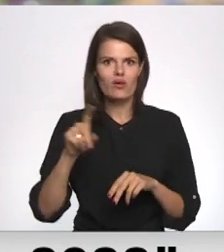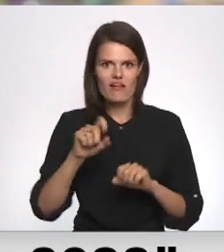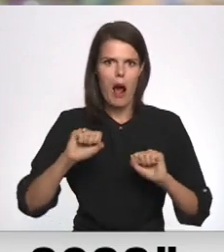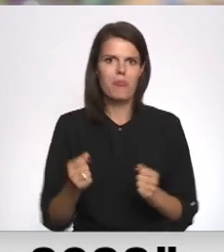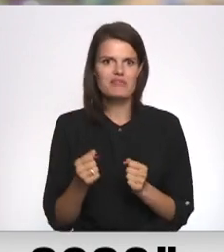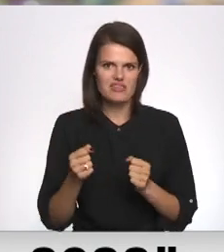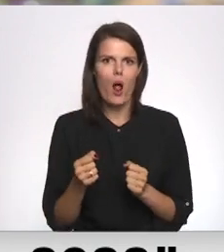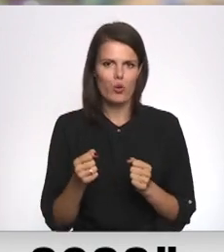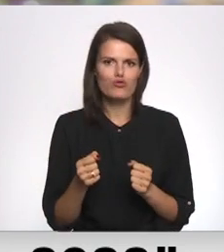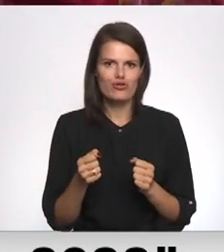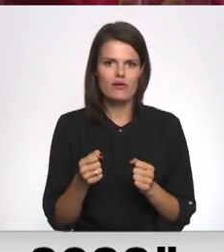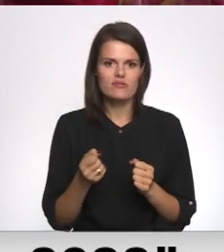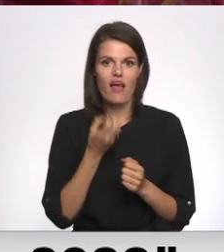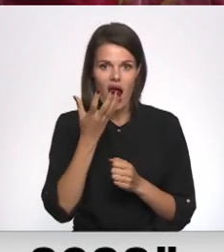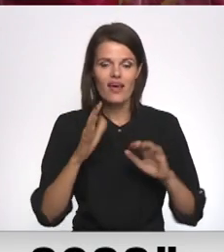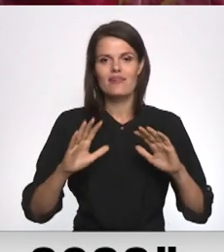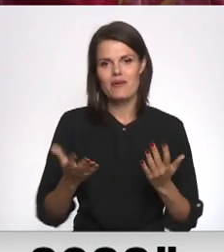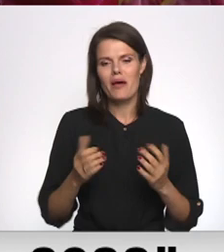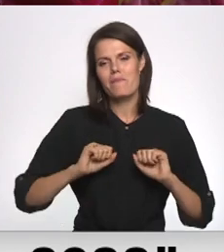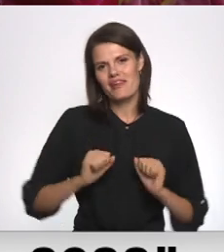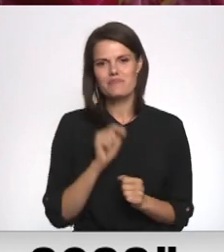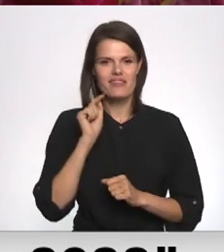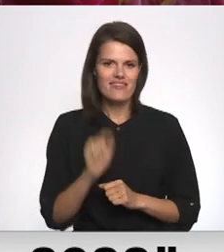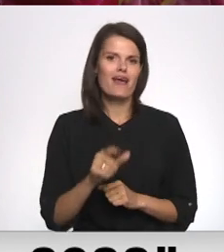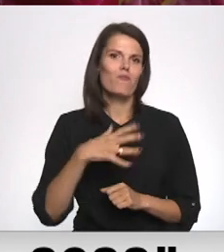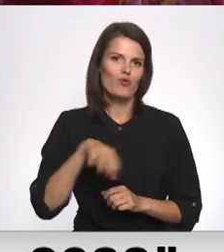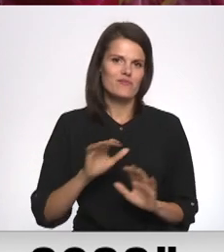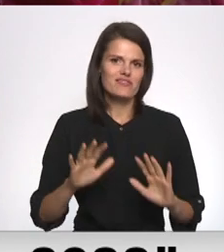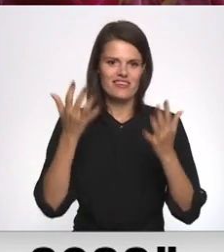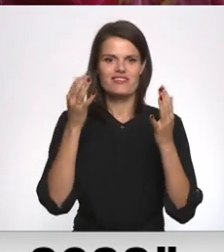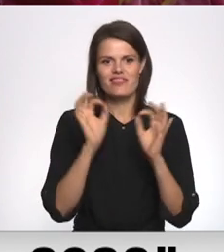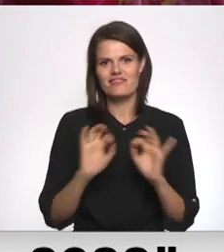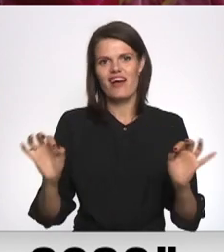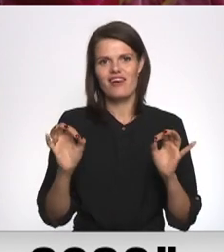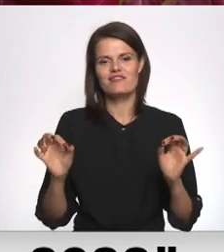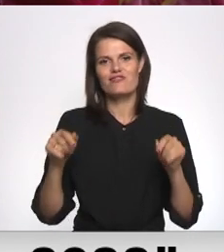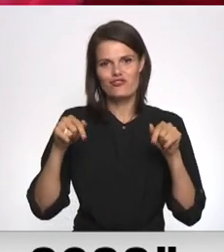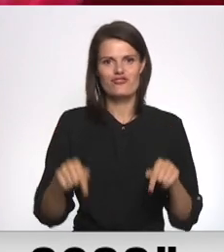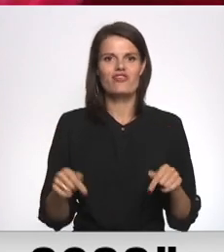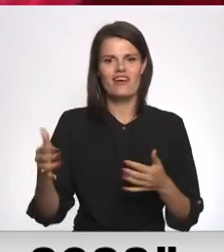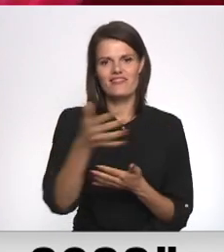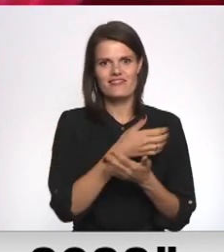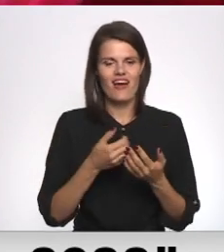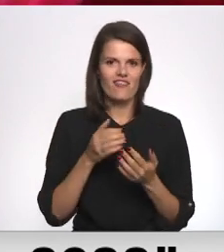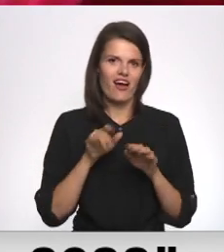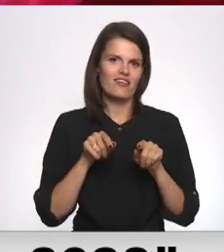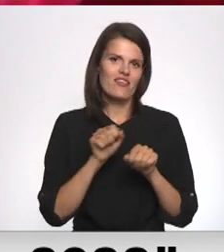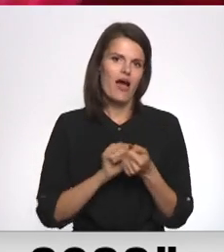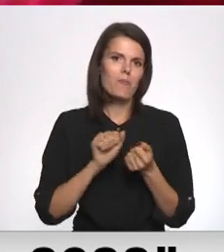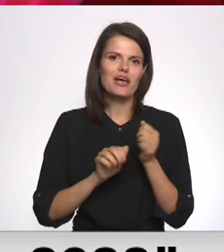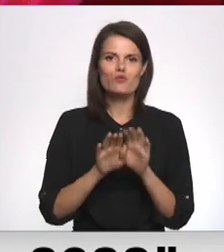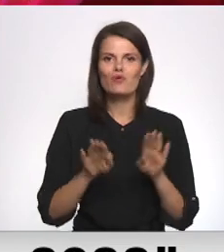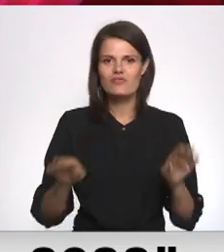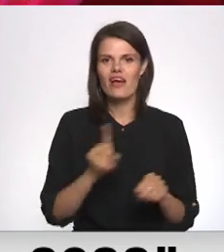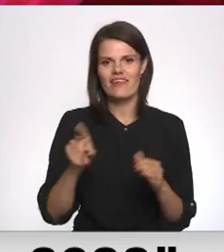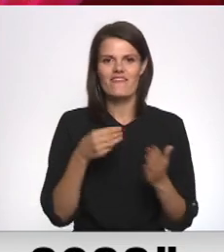apsalušas dālijas. Tā kā. Bet par spīti tam mums ir izdevies, man liekas, tādu tiešām dāliju esenci šeit savākt dabas muzejā, tā kā